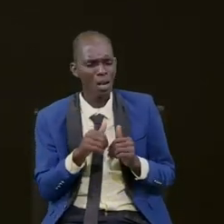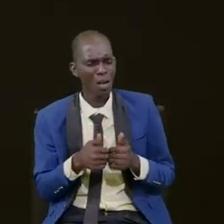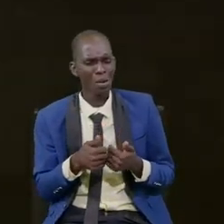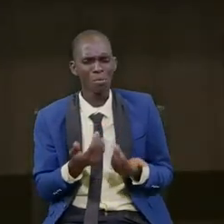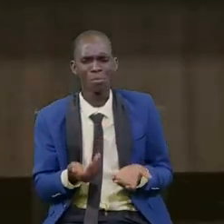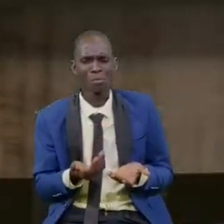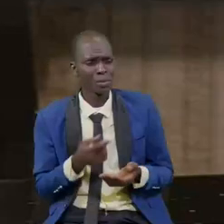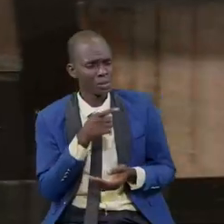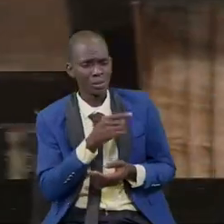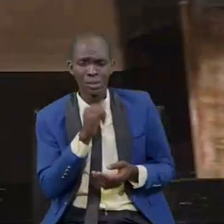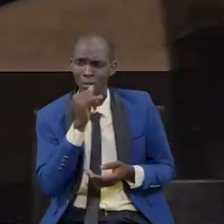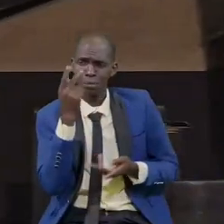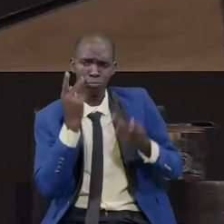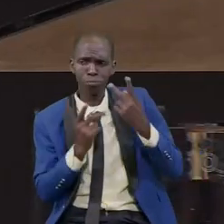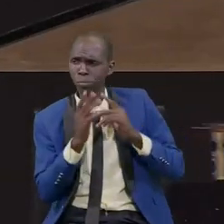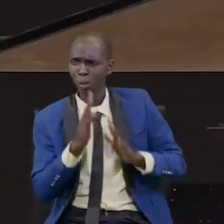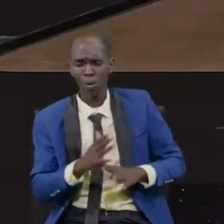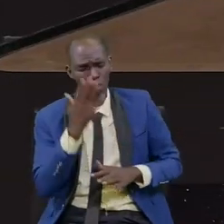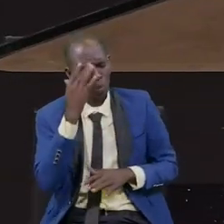Comment se fait-il que de tels prophètes